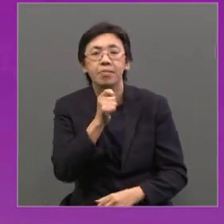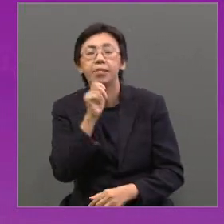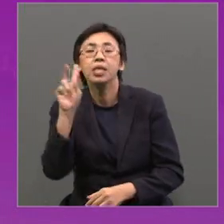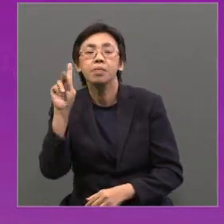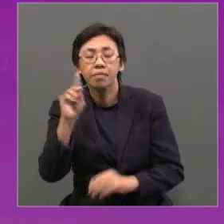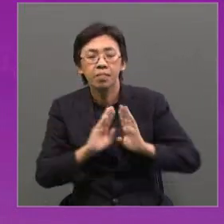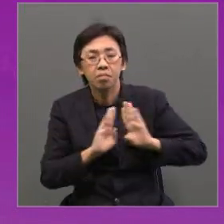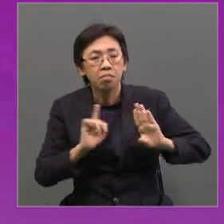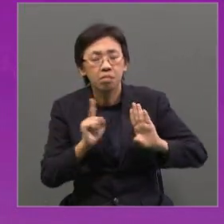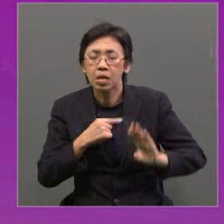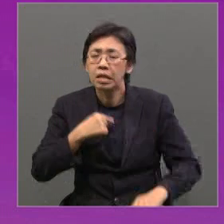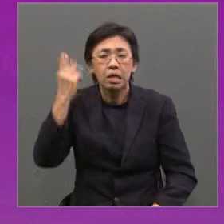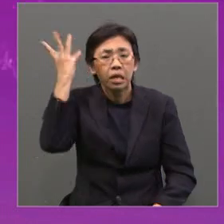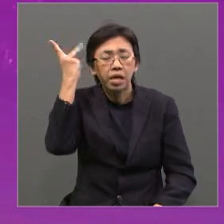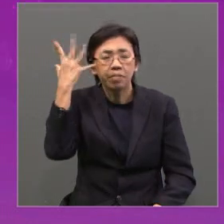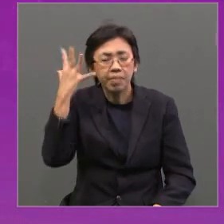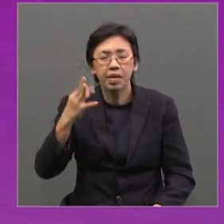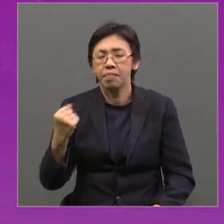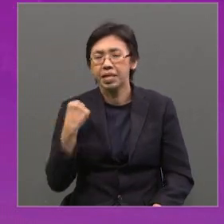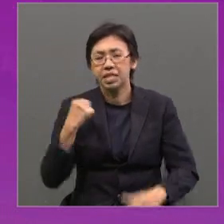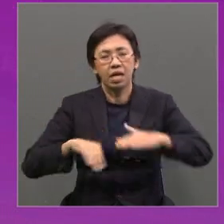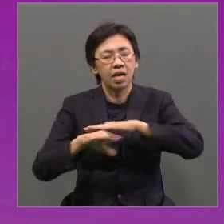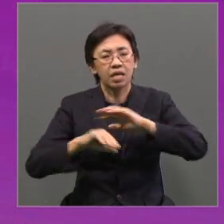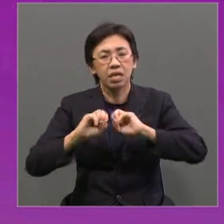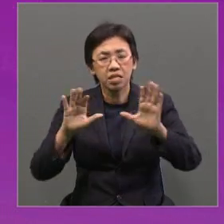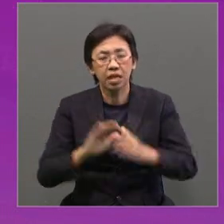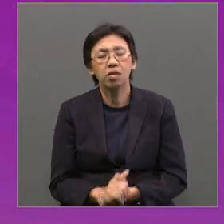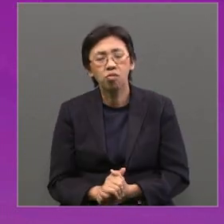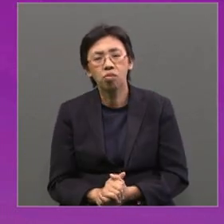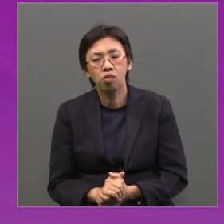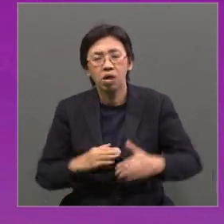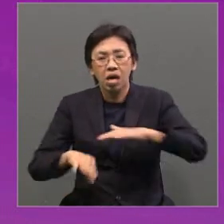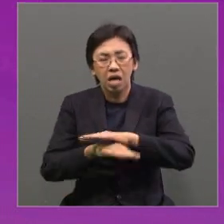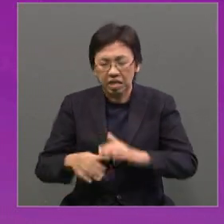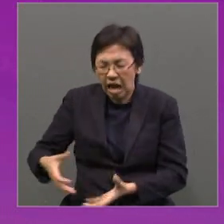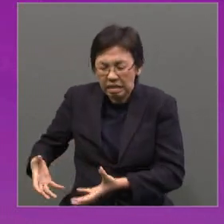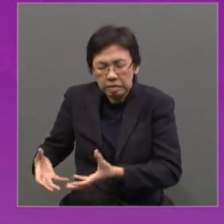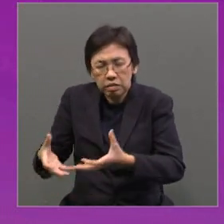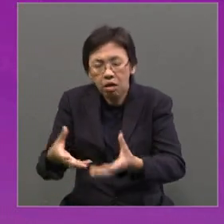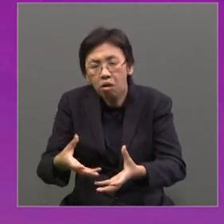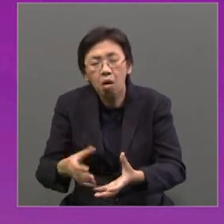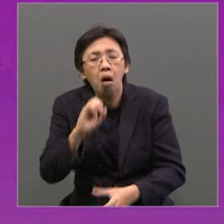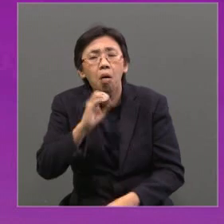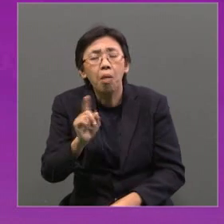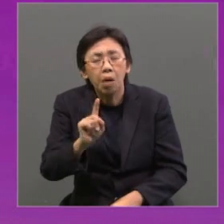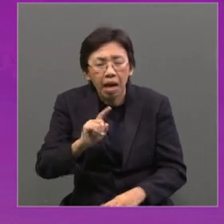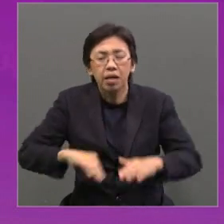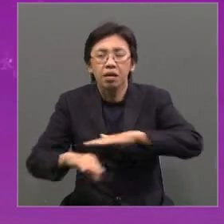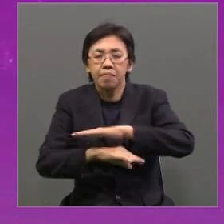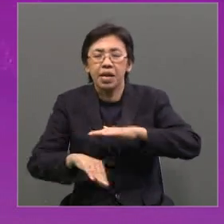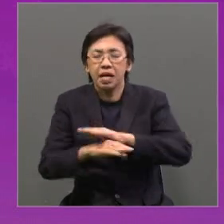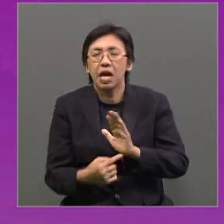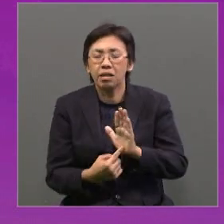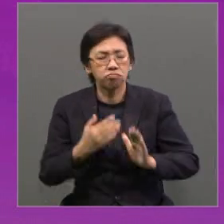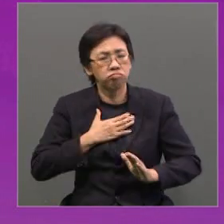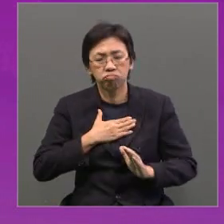นักข่าวเปิดใจว่าไม่ได้กังวลมั่นใจในพยานหลักฐานคือวันนี้คุณฟิล์มเนี่ยหอบเอกสารมาเยอะมากนะฮะบอกว่านี่แหละคือหลักฐานที่มายืน